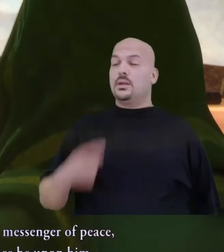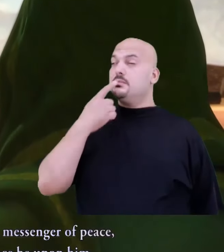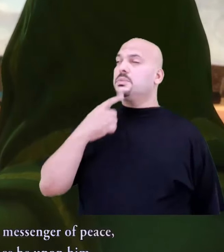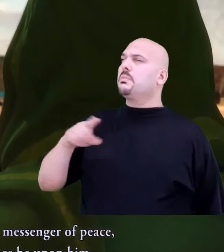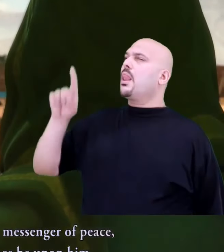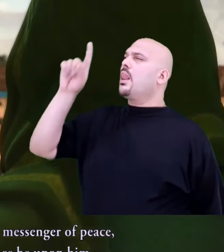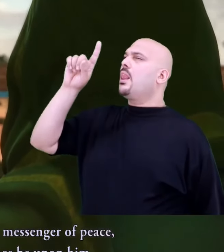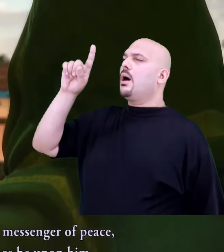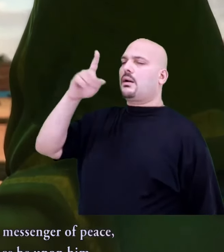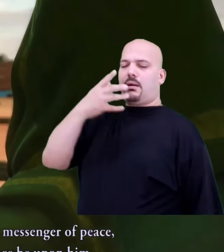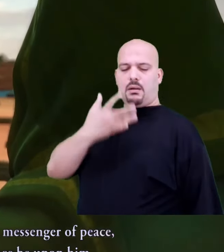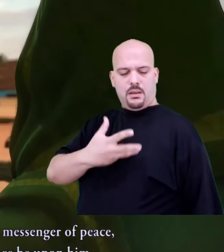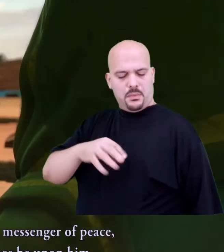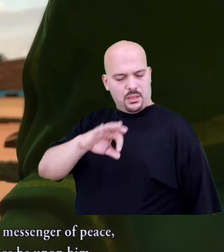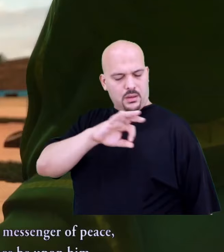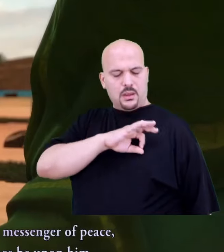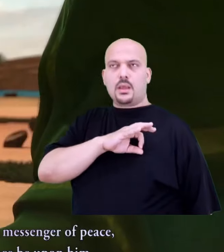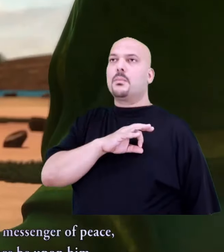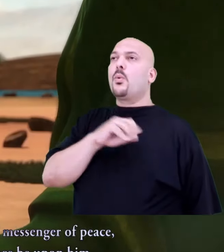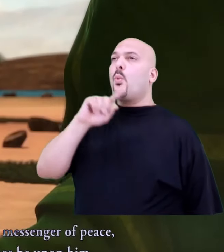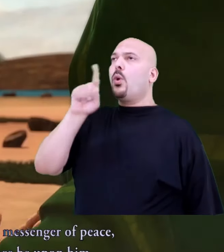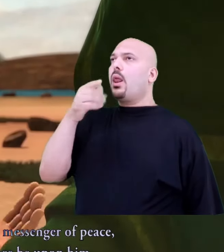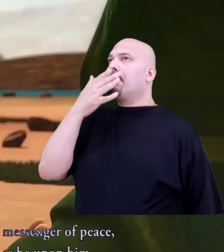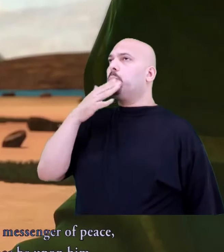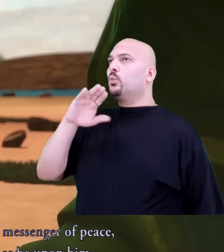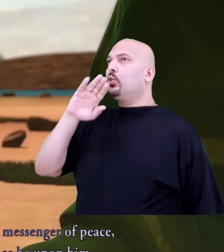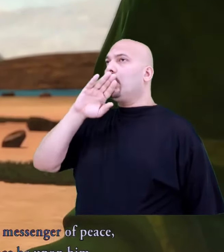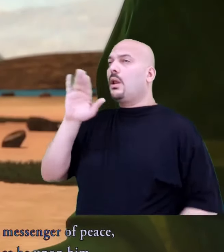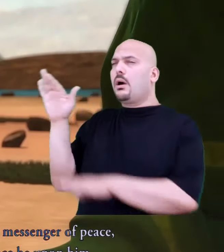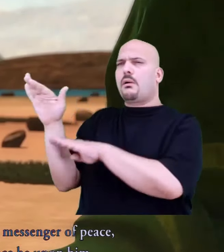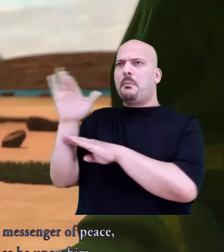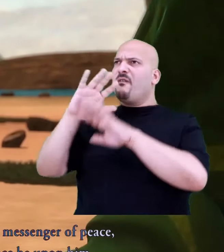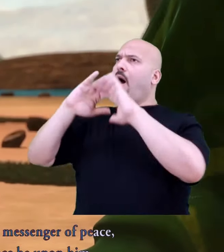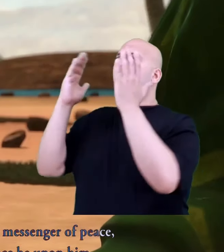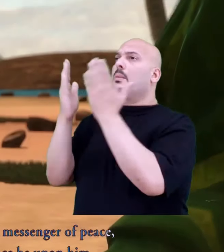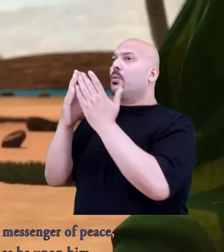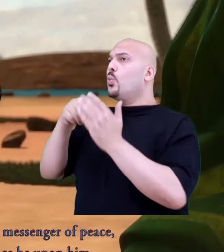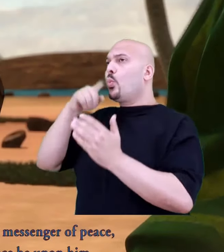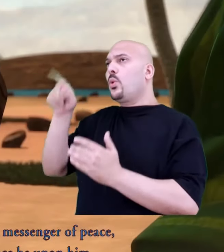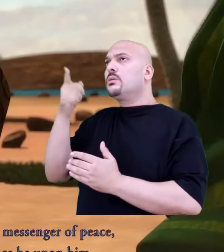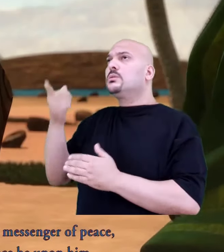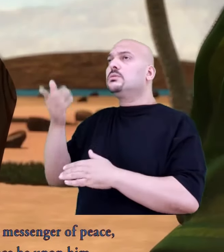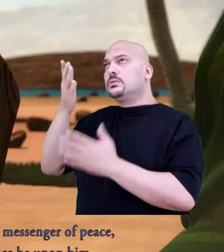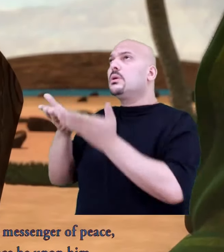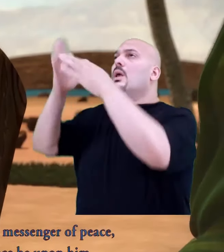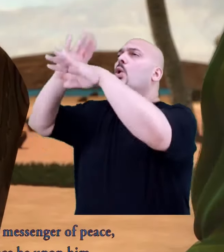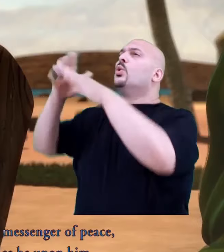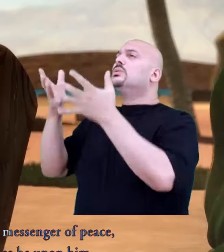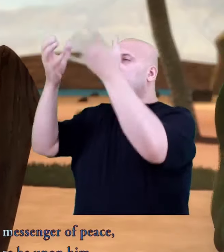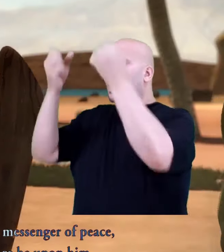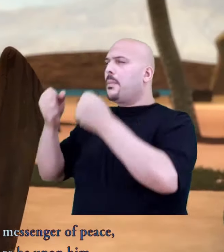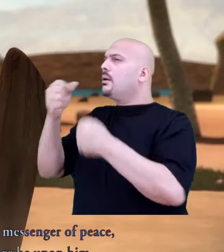بسم الله الرحمن الرحيم، والحمد لله رب العالمين، والصلاة والسلام على خير